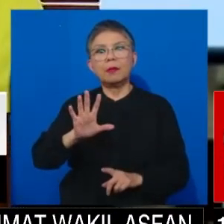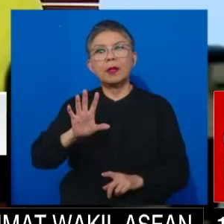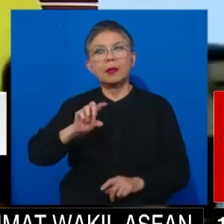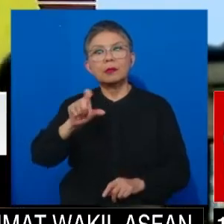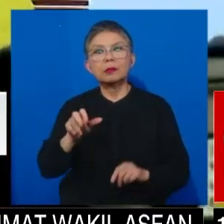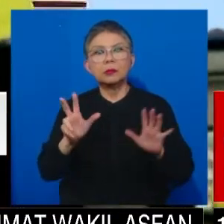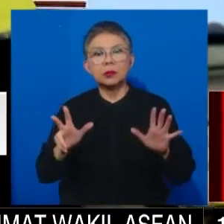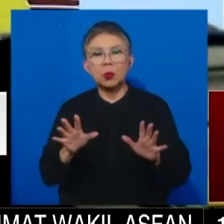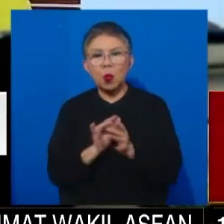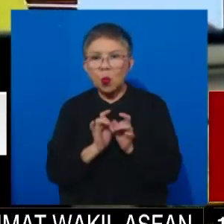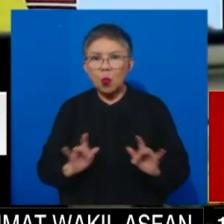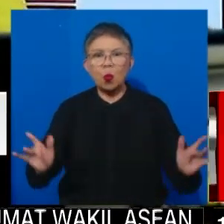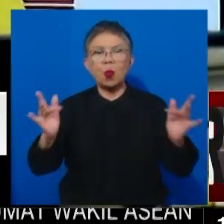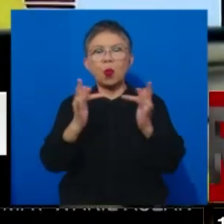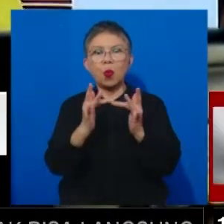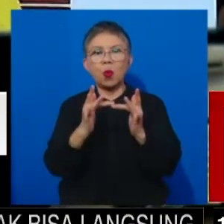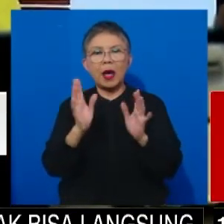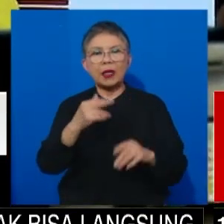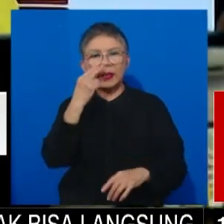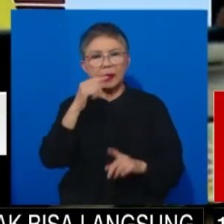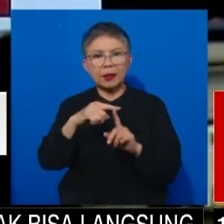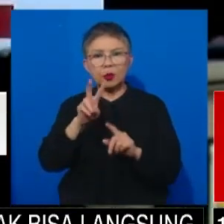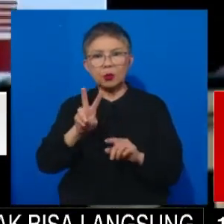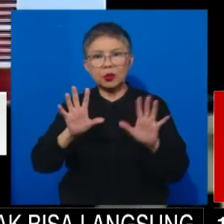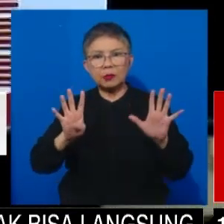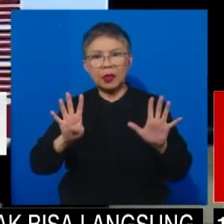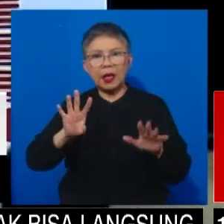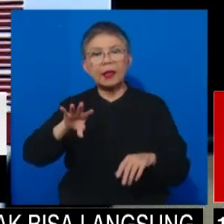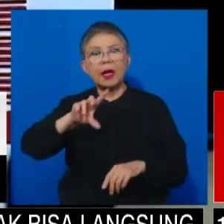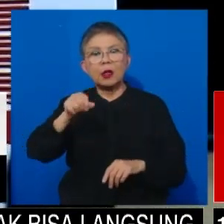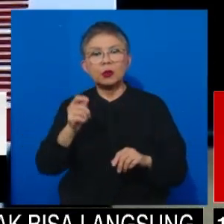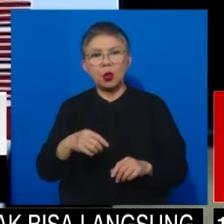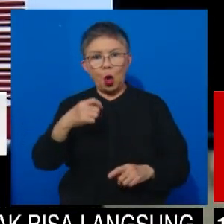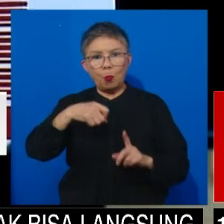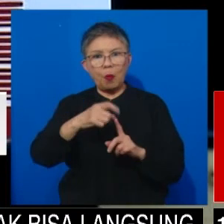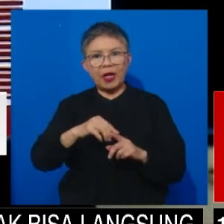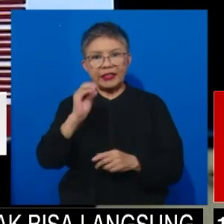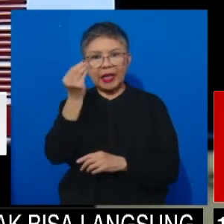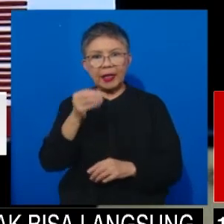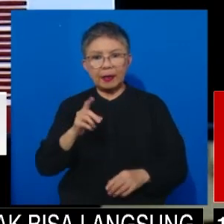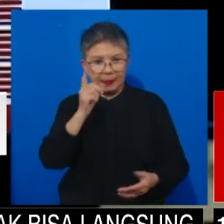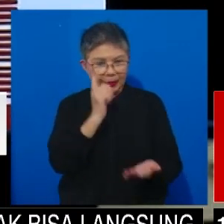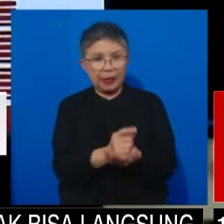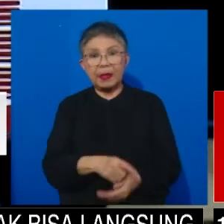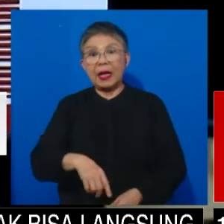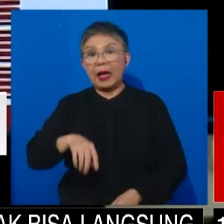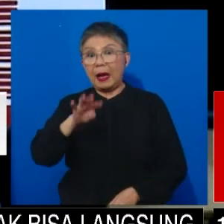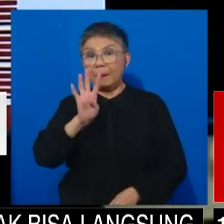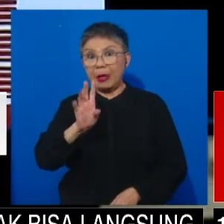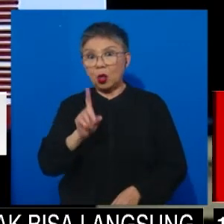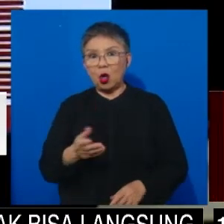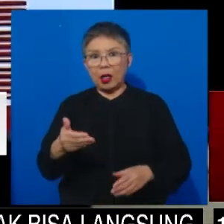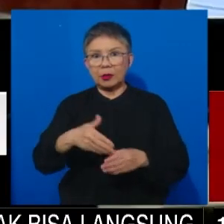publik di media sosial, hingga akhirnya pada Selasa 29 Agustus, Pomdam Jaya menetapkan 4 orang sebagai tersangka, yakni seorang anggota